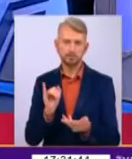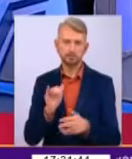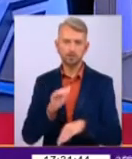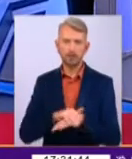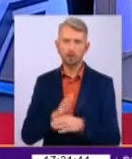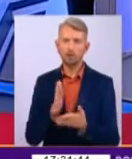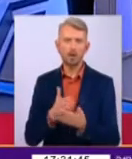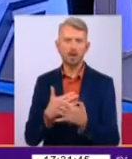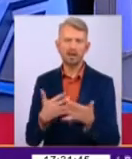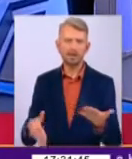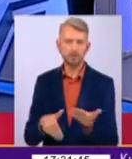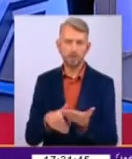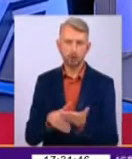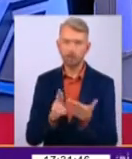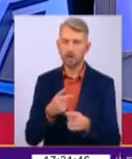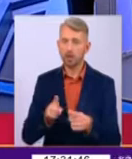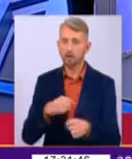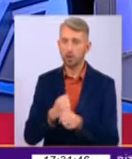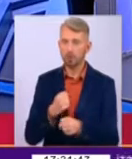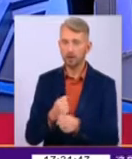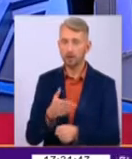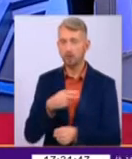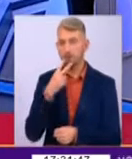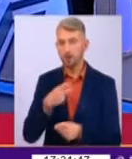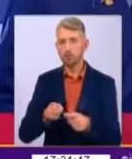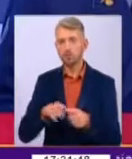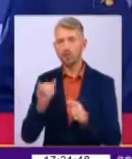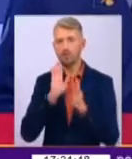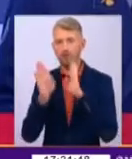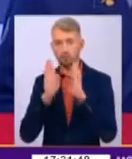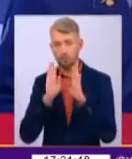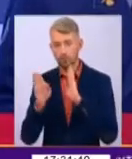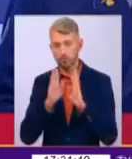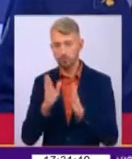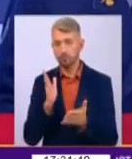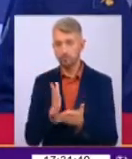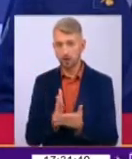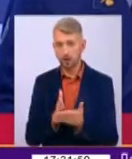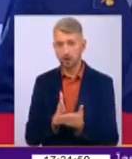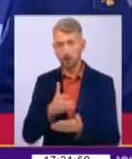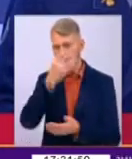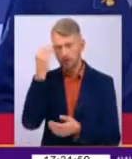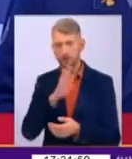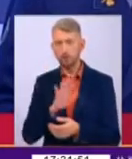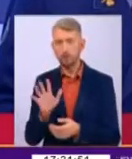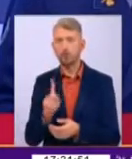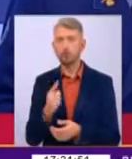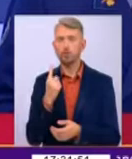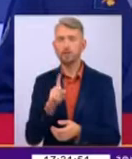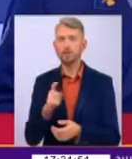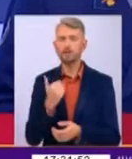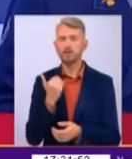методи, як це робиться. Ми бачимо це і в Фейсбуці заявлено. Не забувайте, що один із